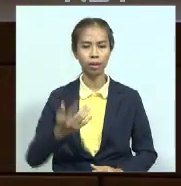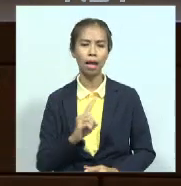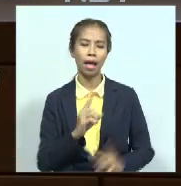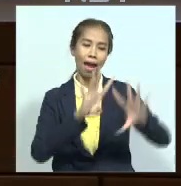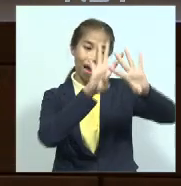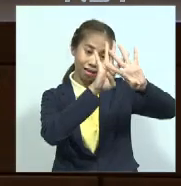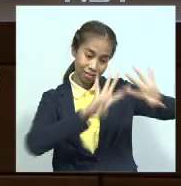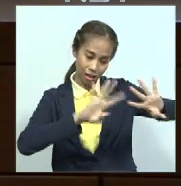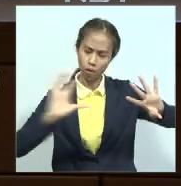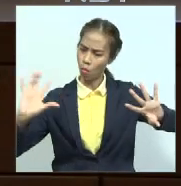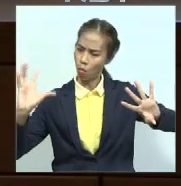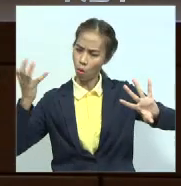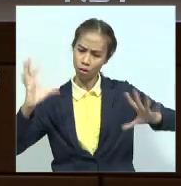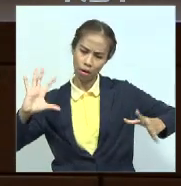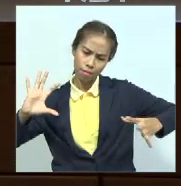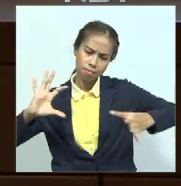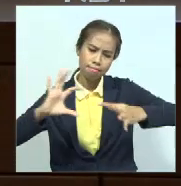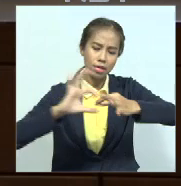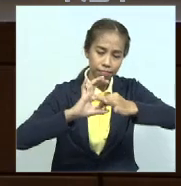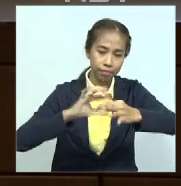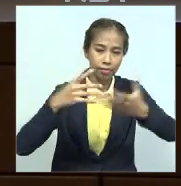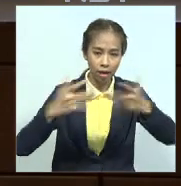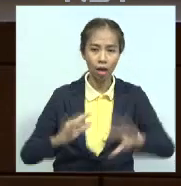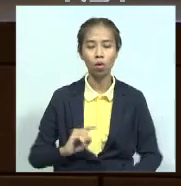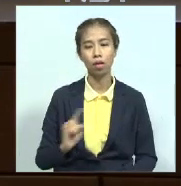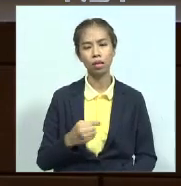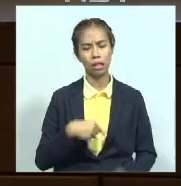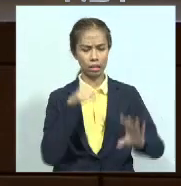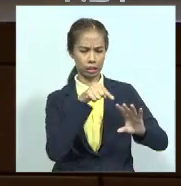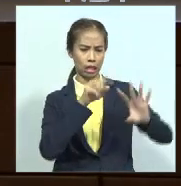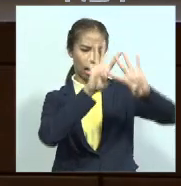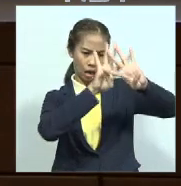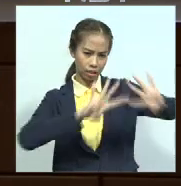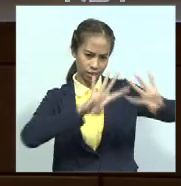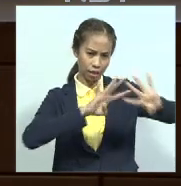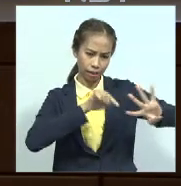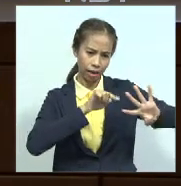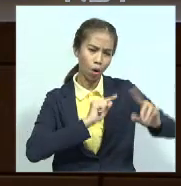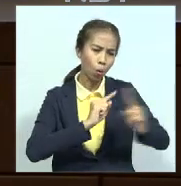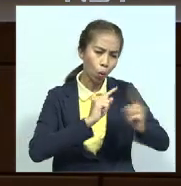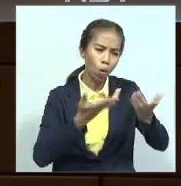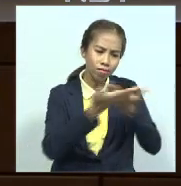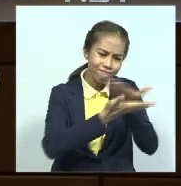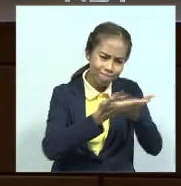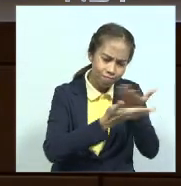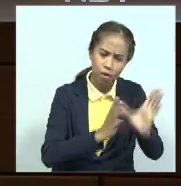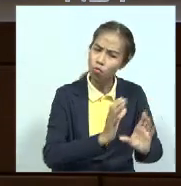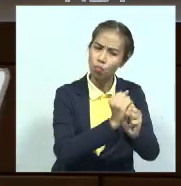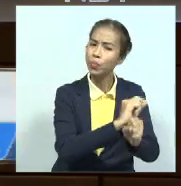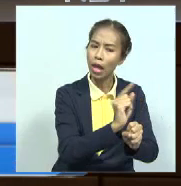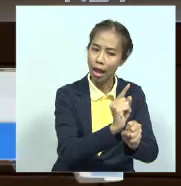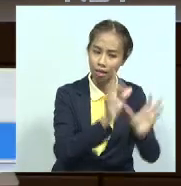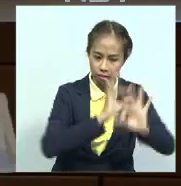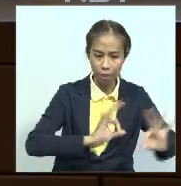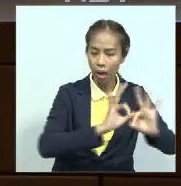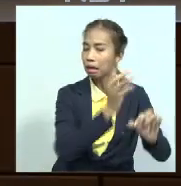กแล้วก็เพื่อที่จะไปบอกว่าอาเซียนตอนนี้เรากำลังพูดคุยกันเรื่องอะไรเรากำลังให้ความสำคัญกับเรื่องอะ